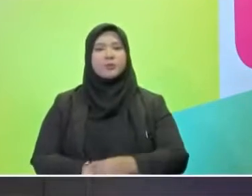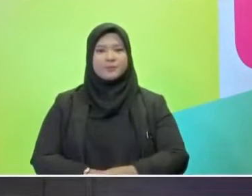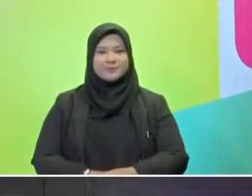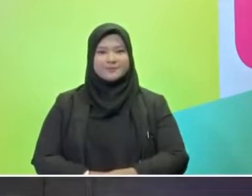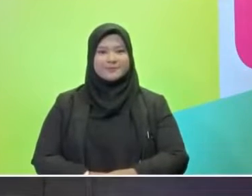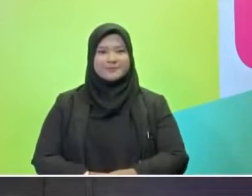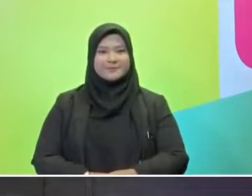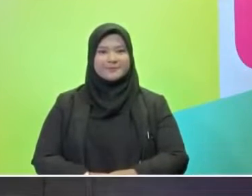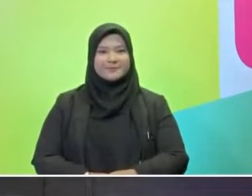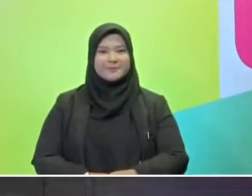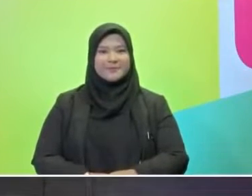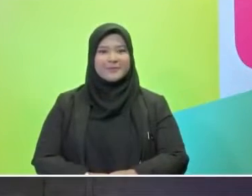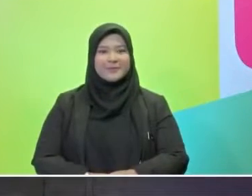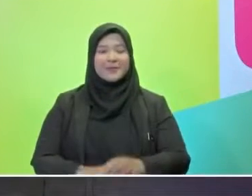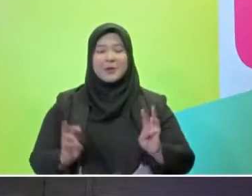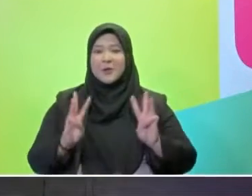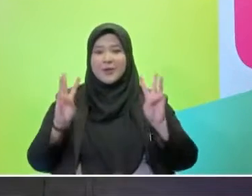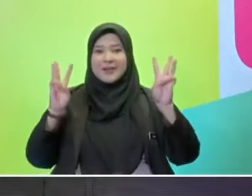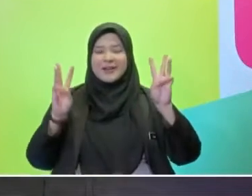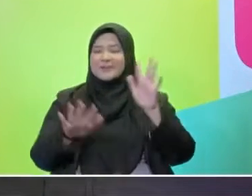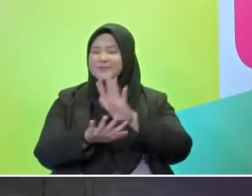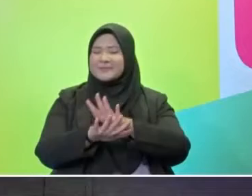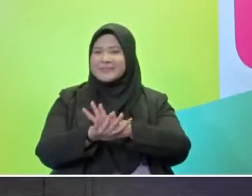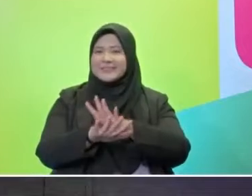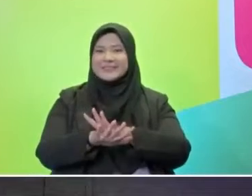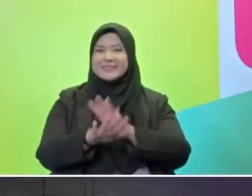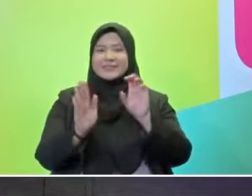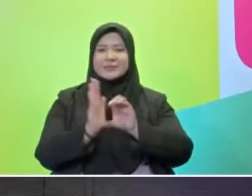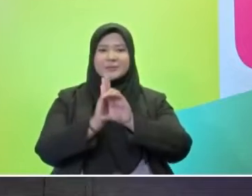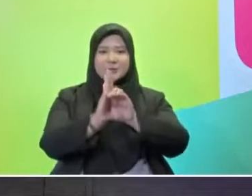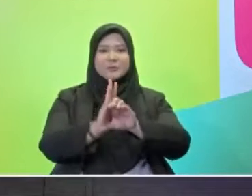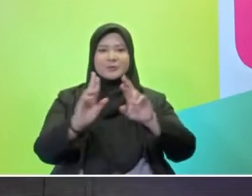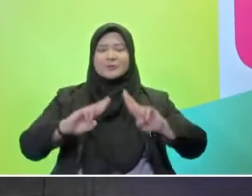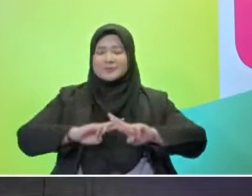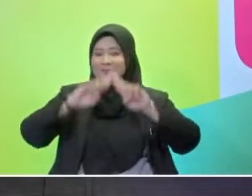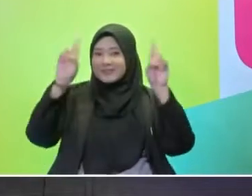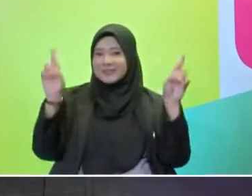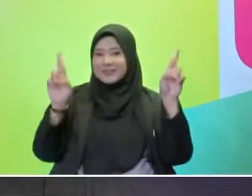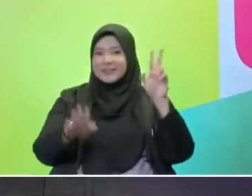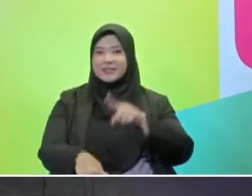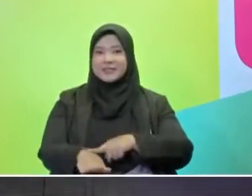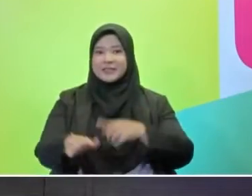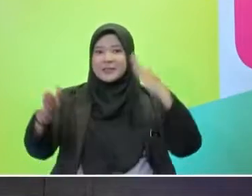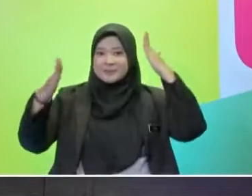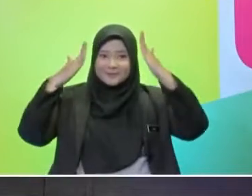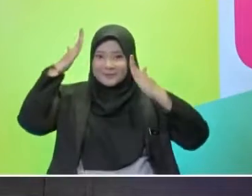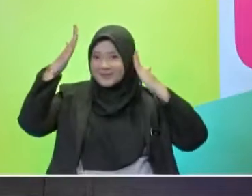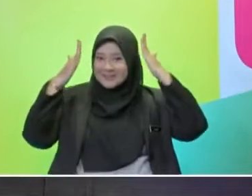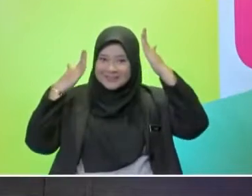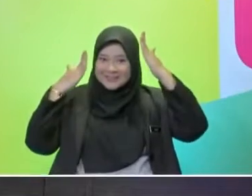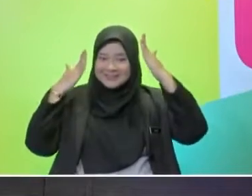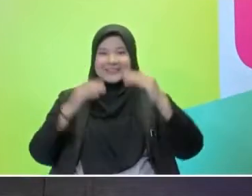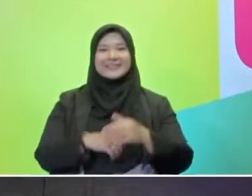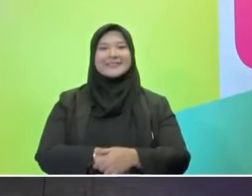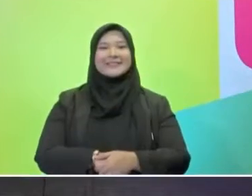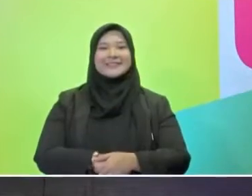yang meriah dan menyeronokkanlah di Malaysia ni kan, cikgu? Ada berapa tadi kita perayaan? Kejap, jom kita kira sama-sama